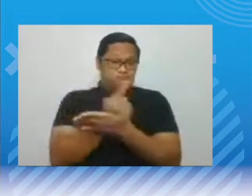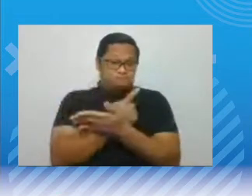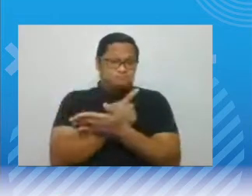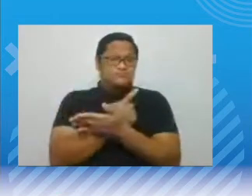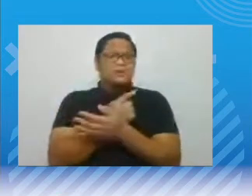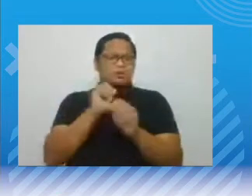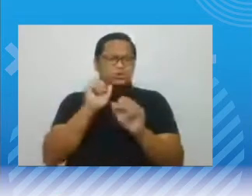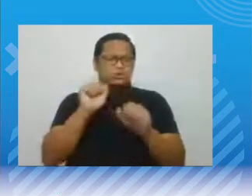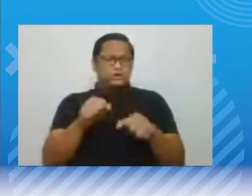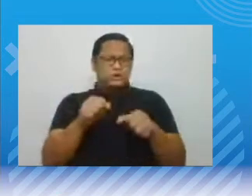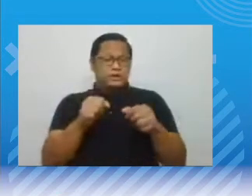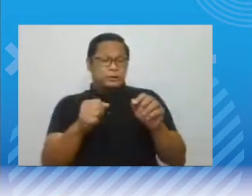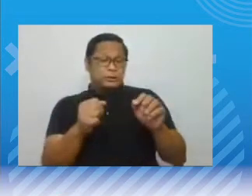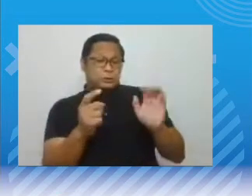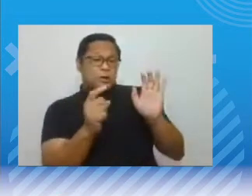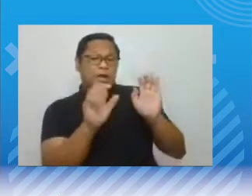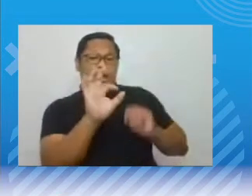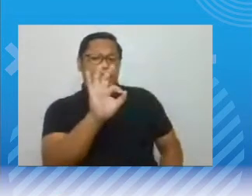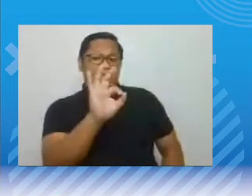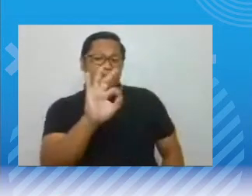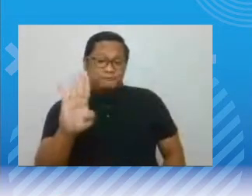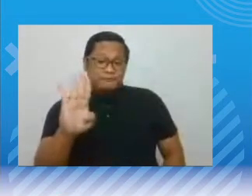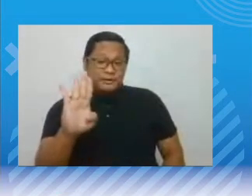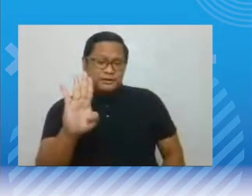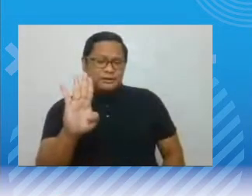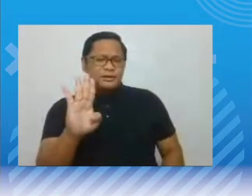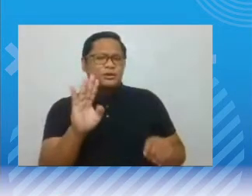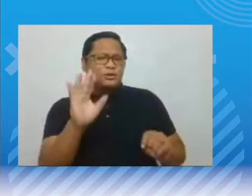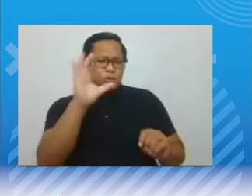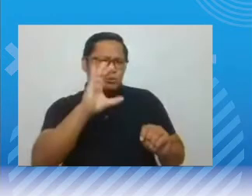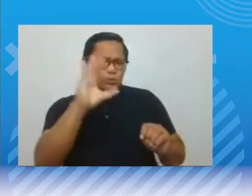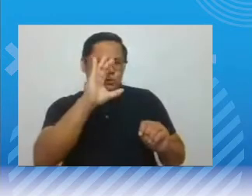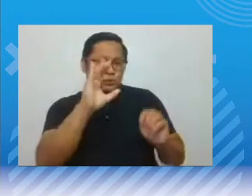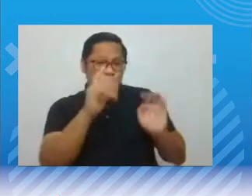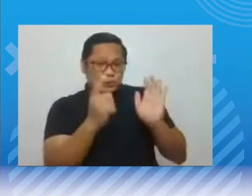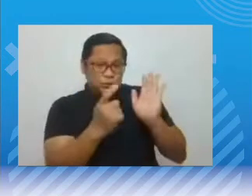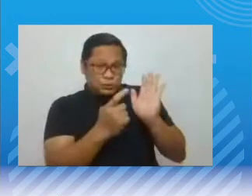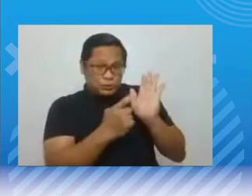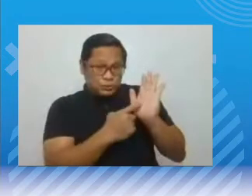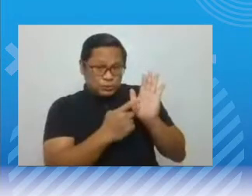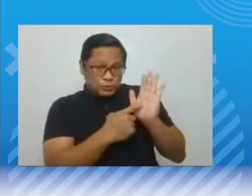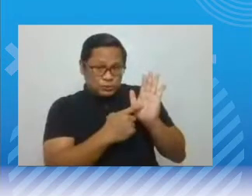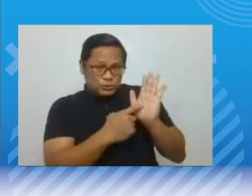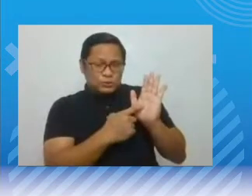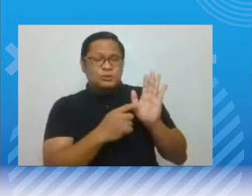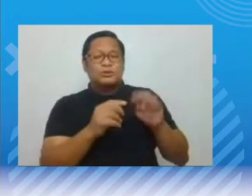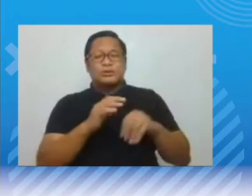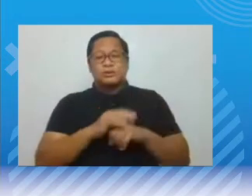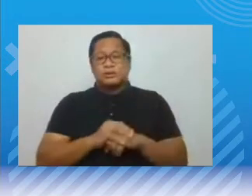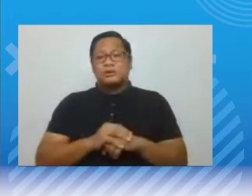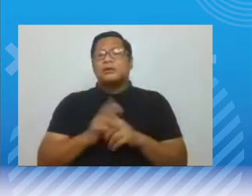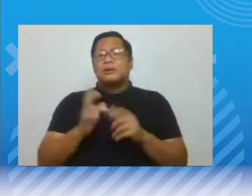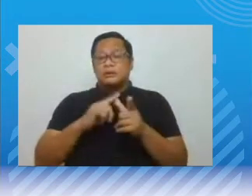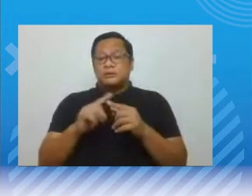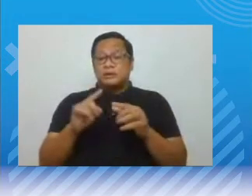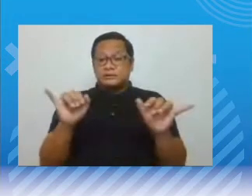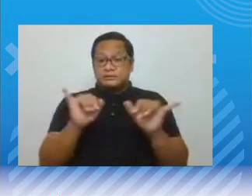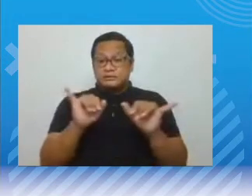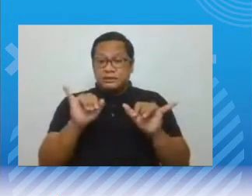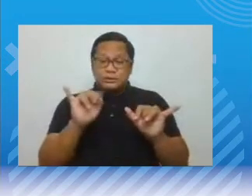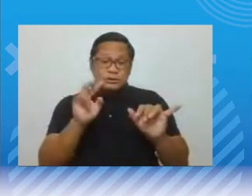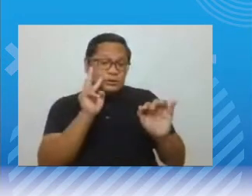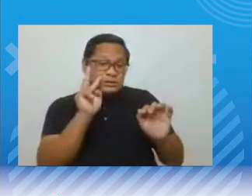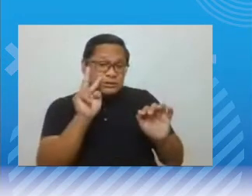pumunta sa Facebook page, hanapin niyo po yung mga video on demand doon, at saka hanapin niyo yung playlist po ng